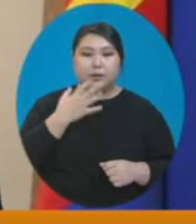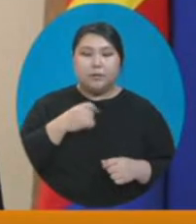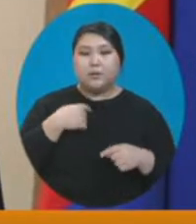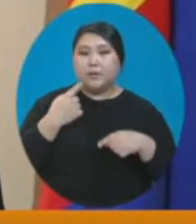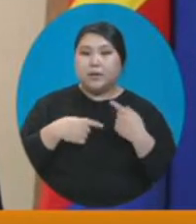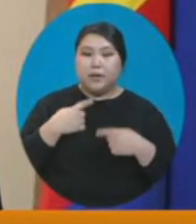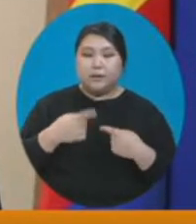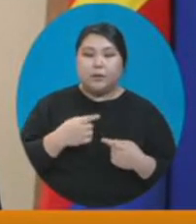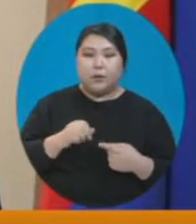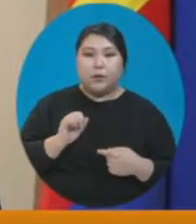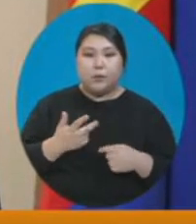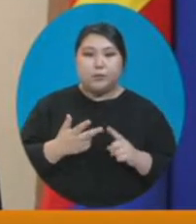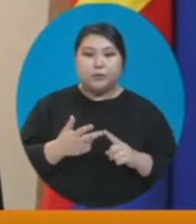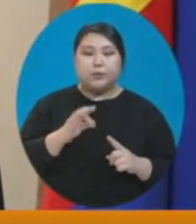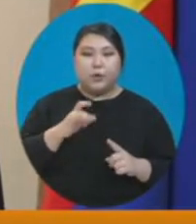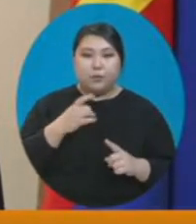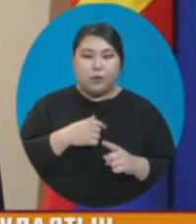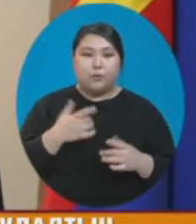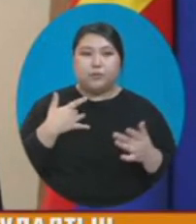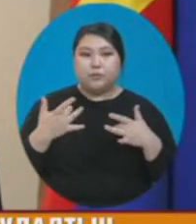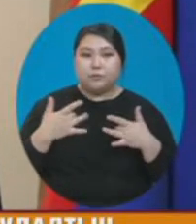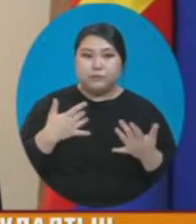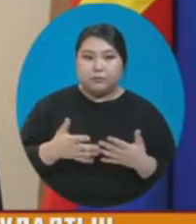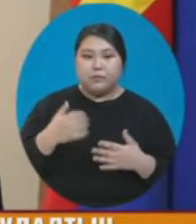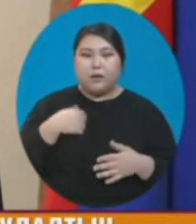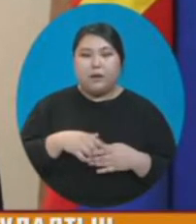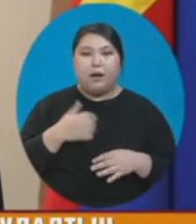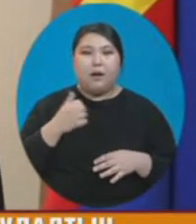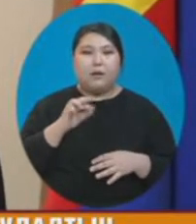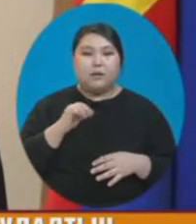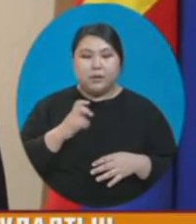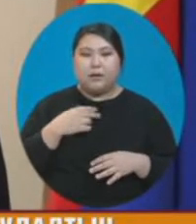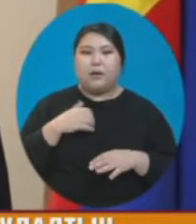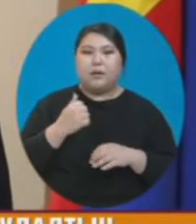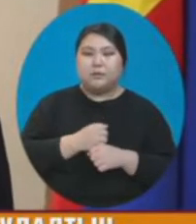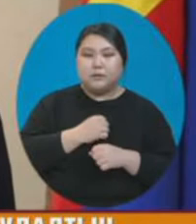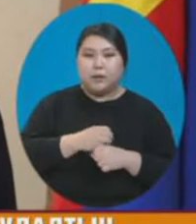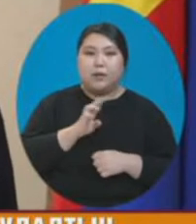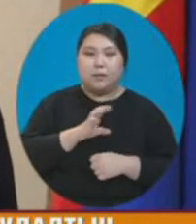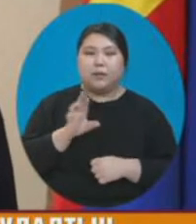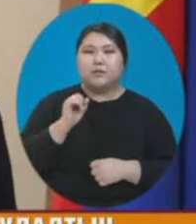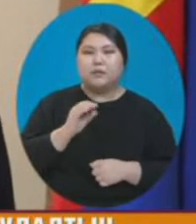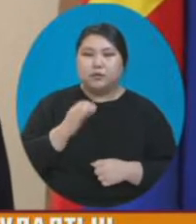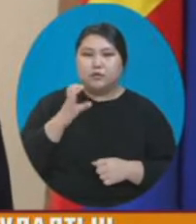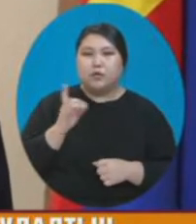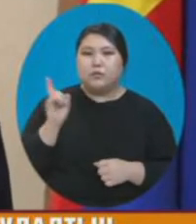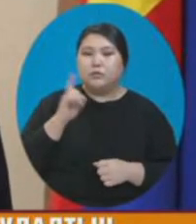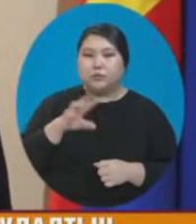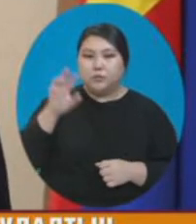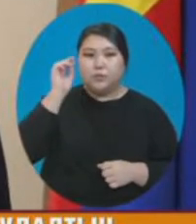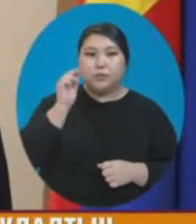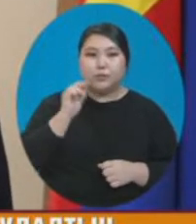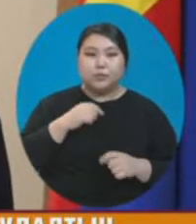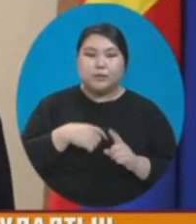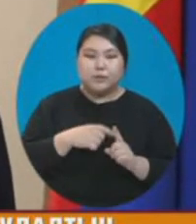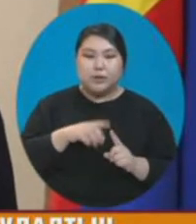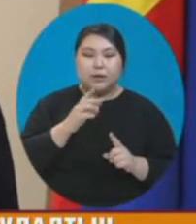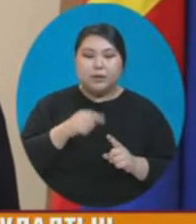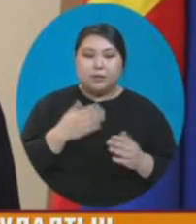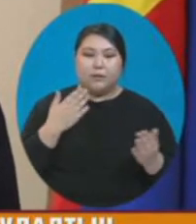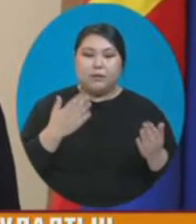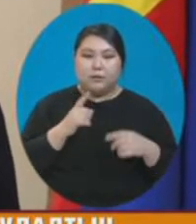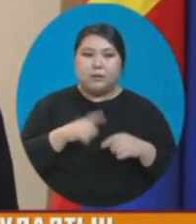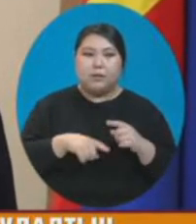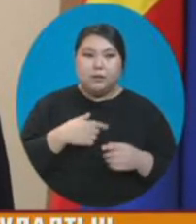яригдлаа. За гурав нь бол Монголын одоо IT ажилтны компаниуд яаж солонгос аутсорсинг хийх вэ? Энэ талаар